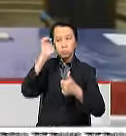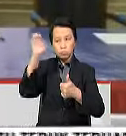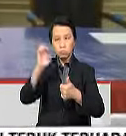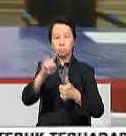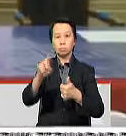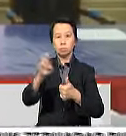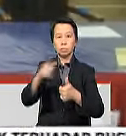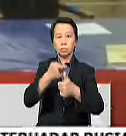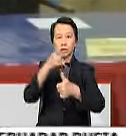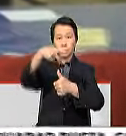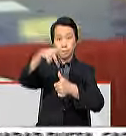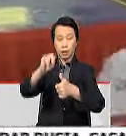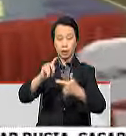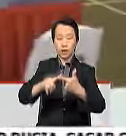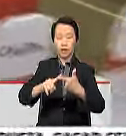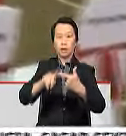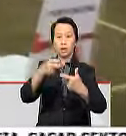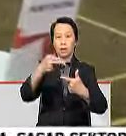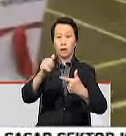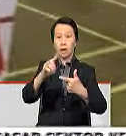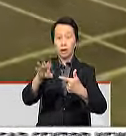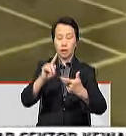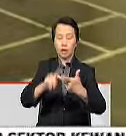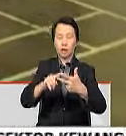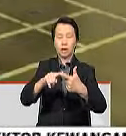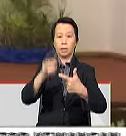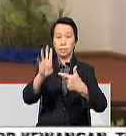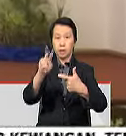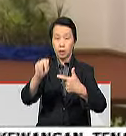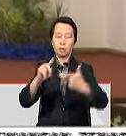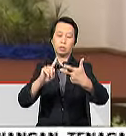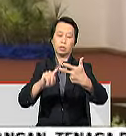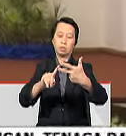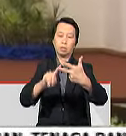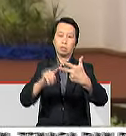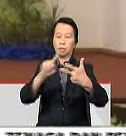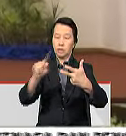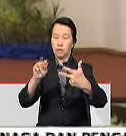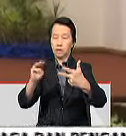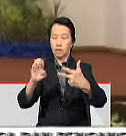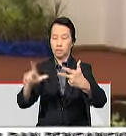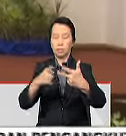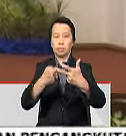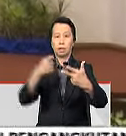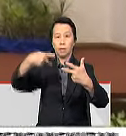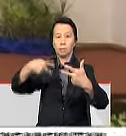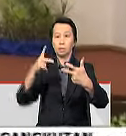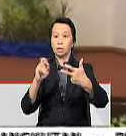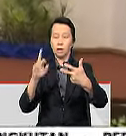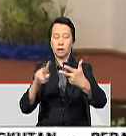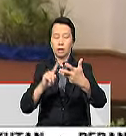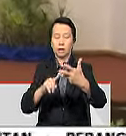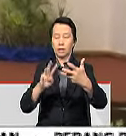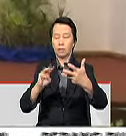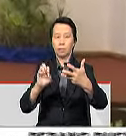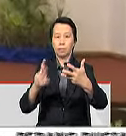Bujang daripada Perikatan Nasional, Saudara Muhammad Hadi bin Marsyah yang mewakili Barisan Nasional, Dr. Zamil Najwa Arba'in daripada PKR, Rashid Abu